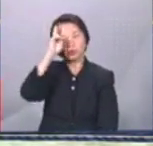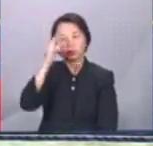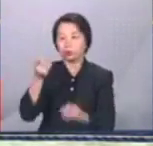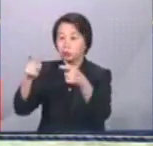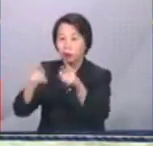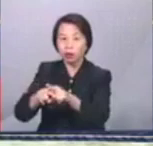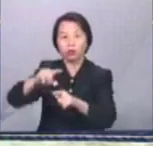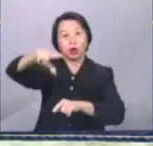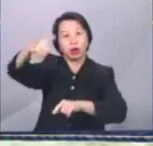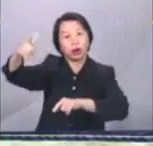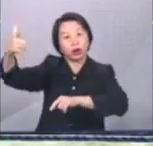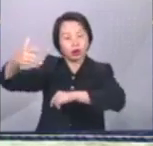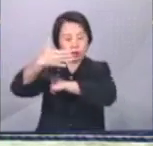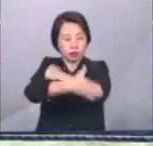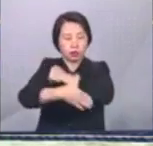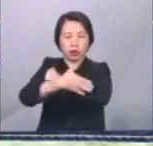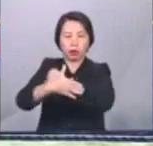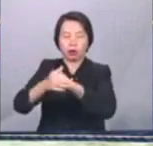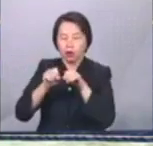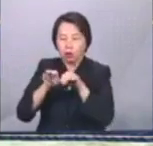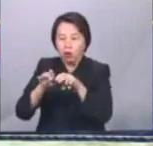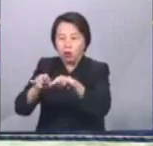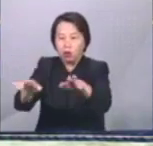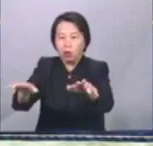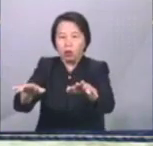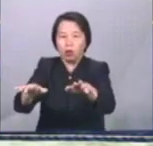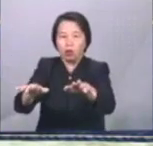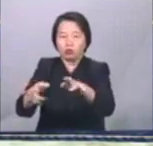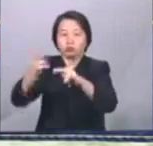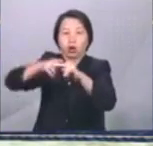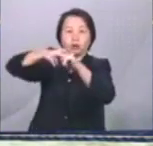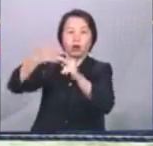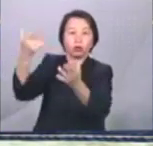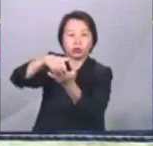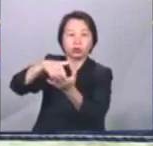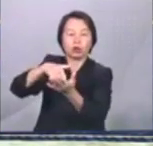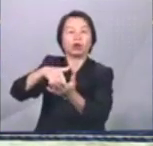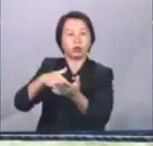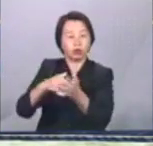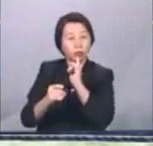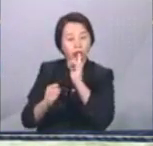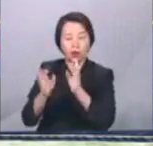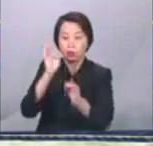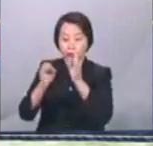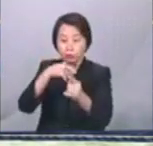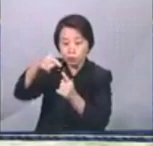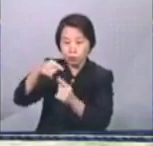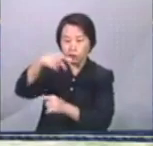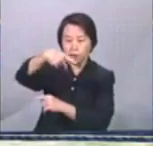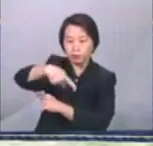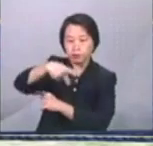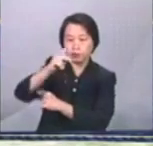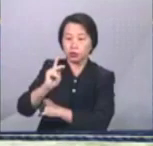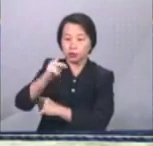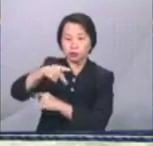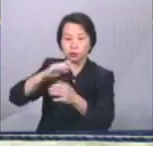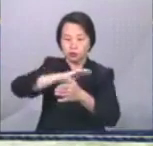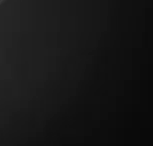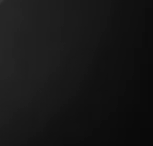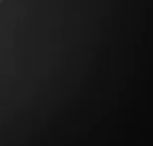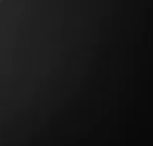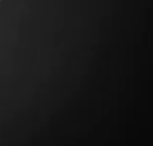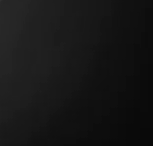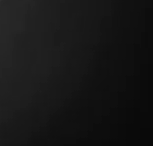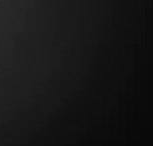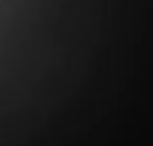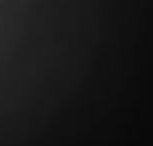buah negara, penularan wabak ini meningkat semula apabila Perintah Kawalan Pergerakan ditamatkan.